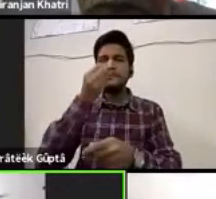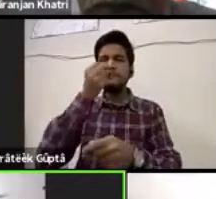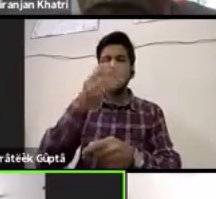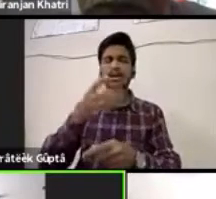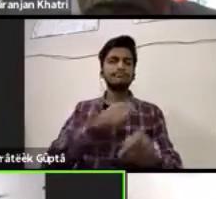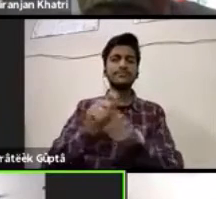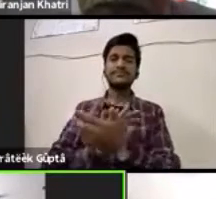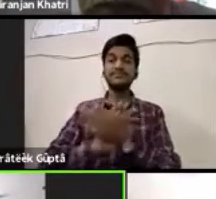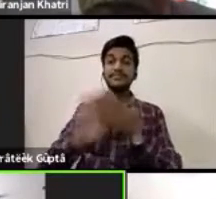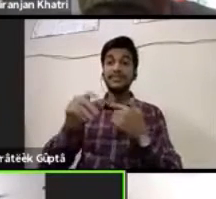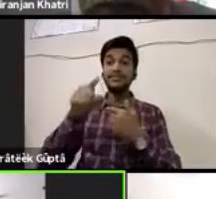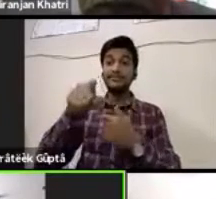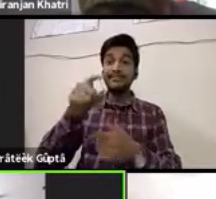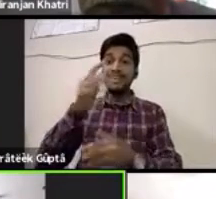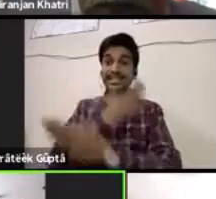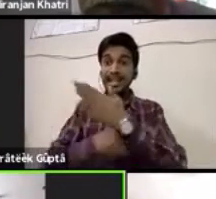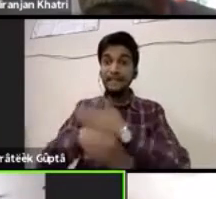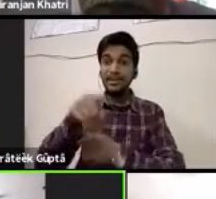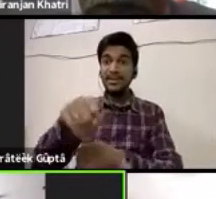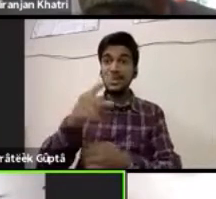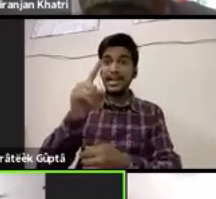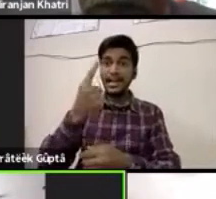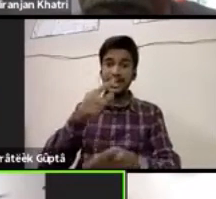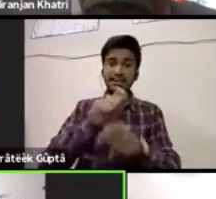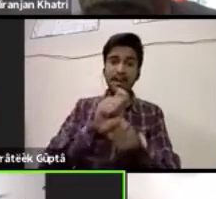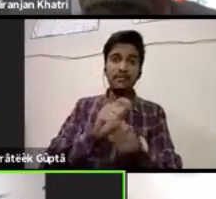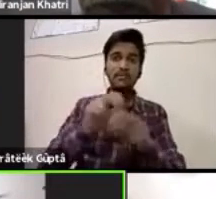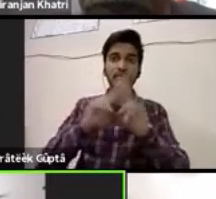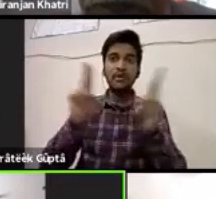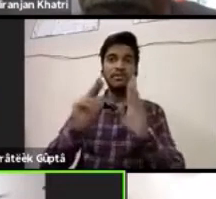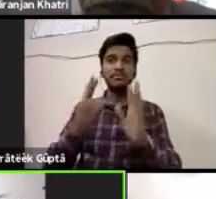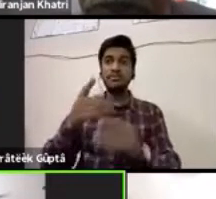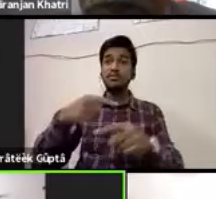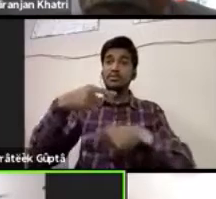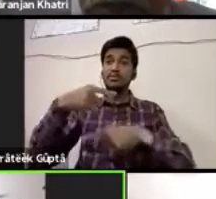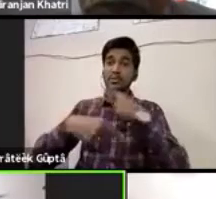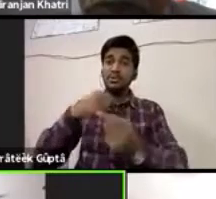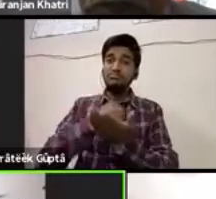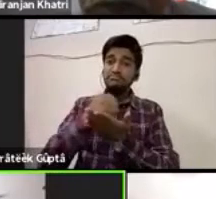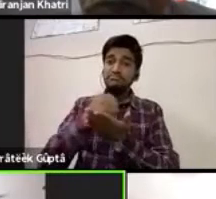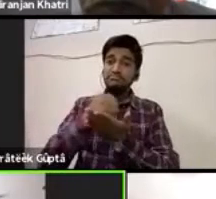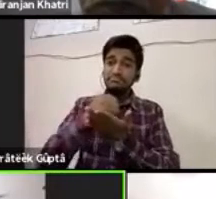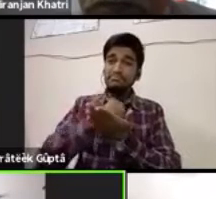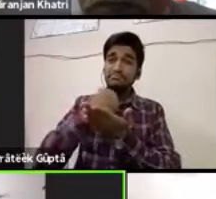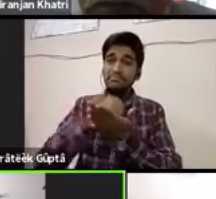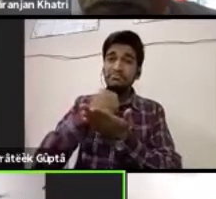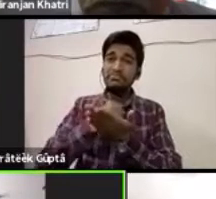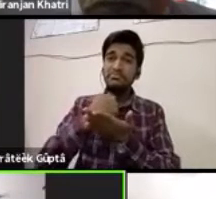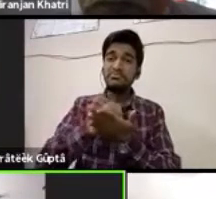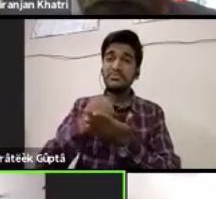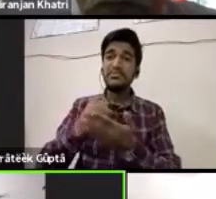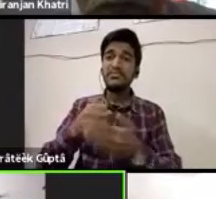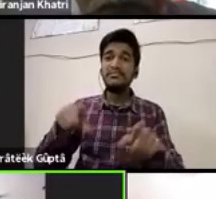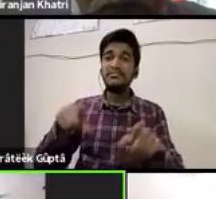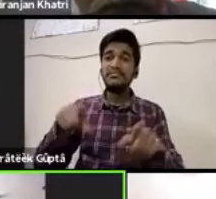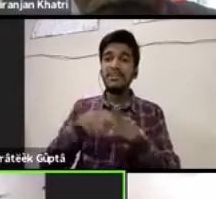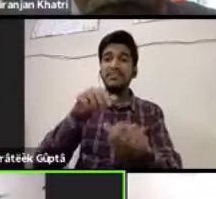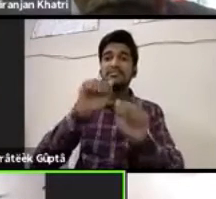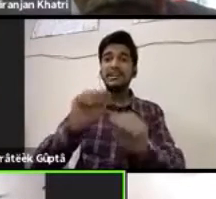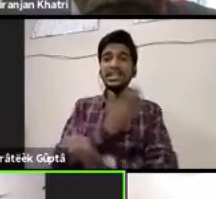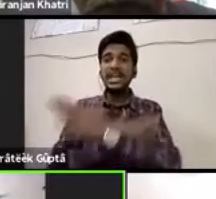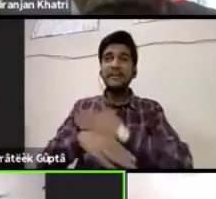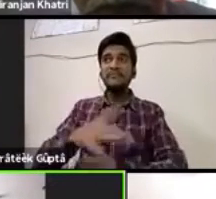है, लेकिन हम रोज करते हैं वो काम, इसलिए हम दिव्यांग हैं मेरे हिसाब से।